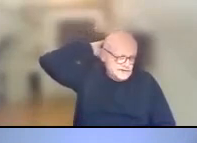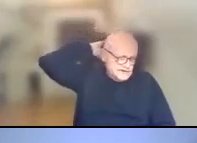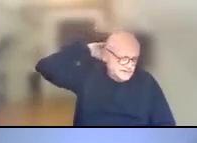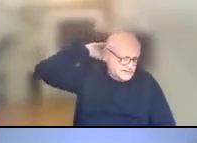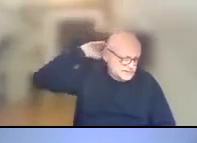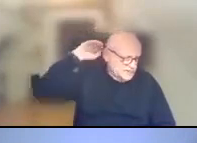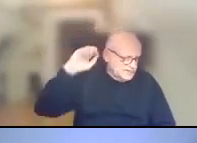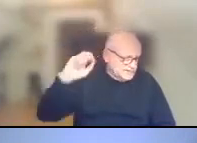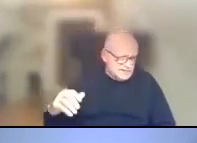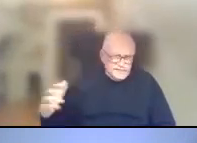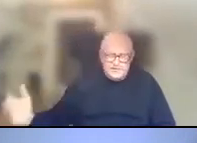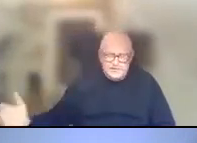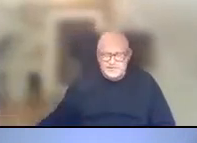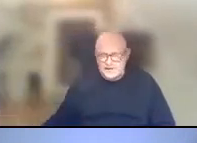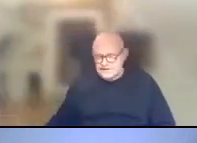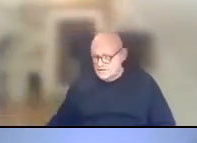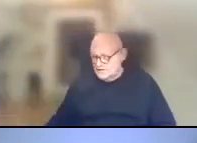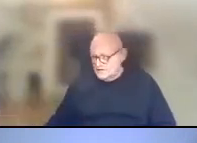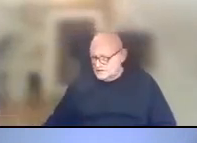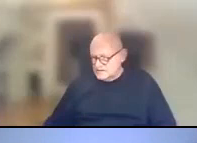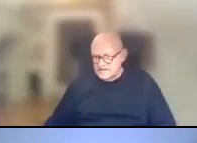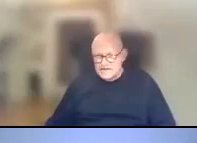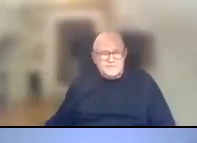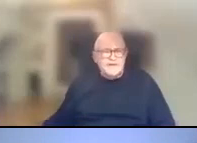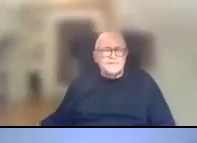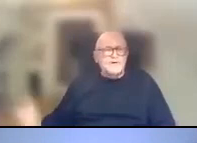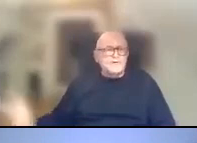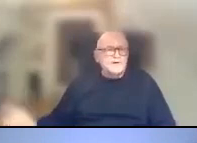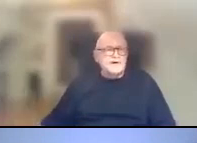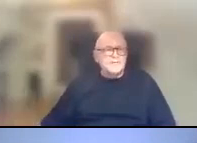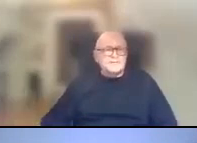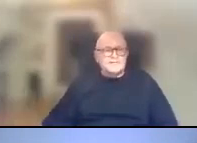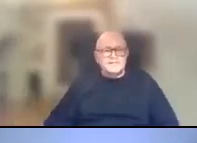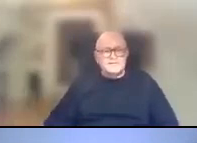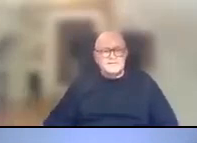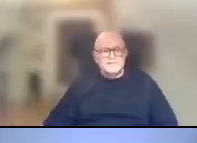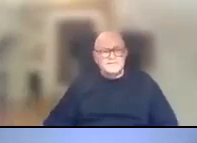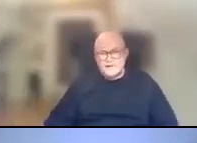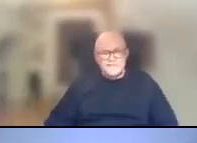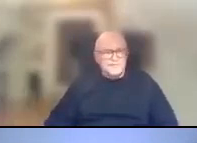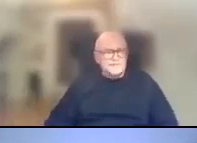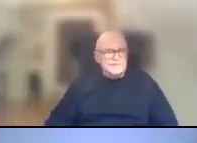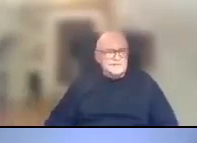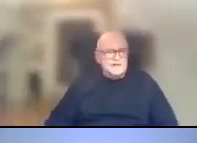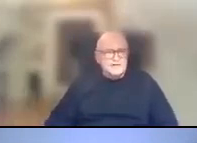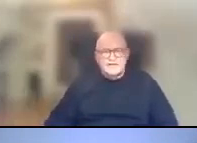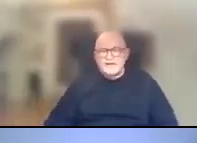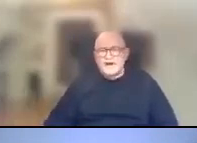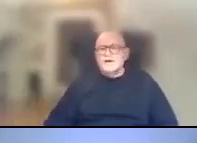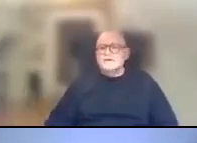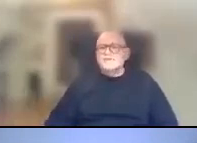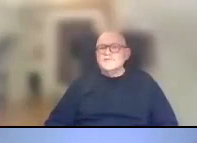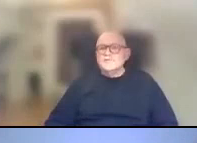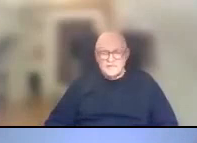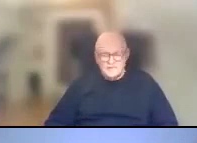von der Intensivstation versetzt wurde in die Anästhesieabteilung. Auch hier gab es innerhalb von kurzer Zeit